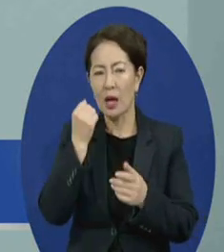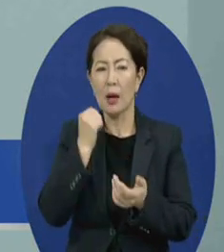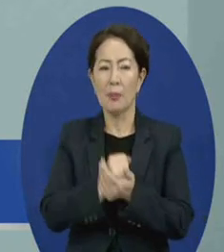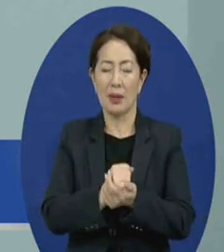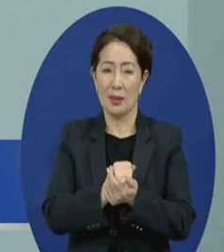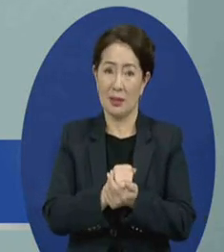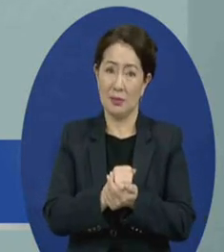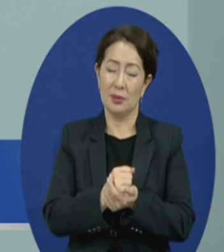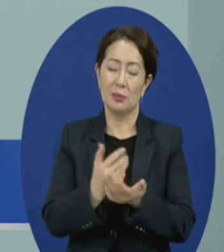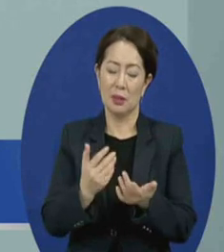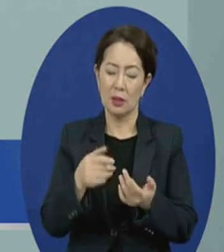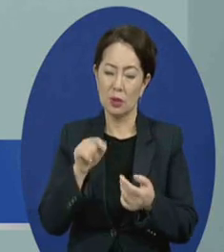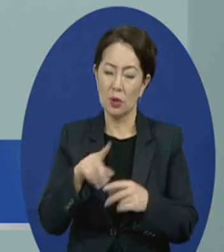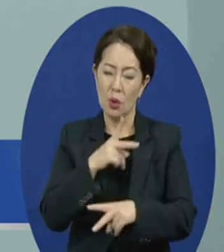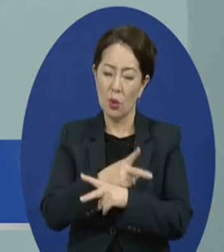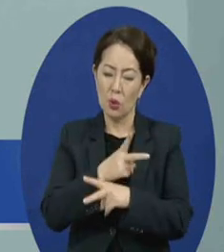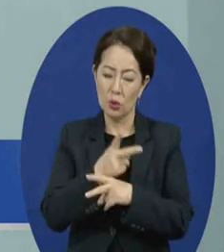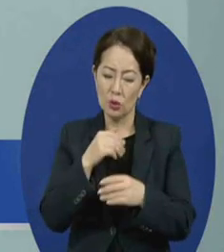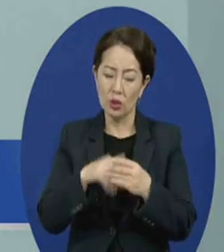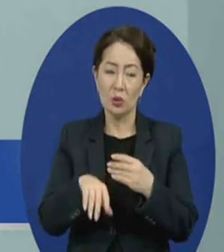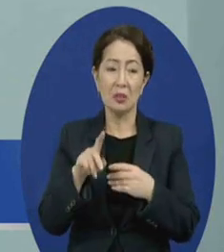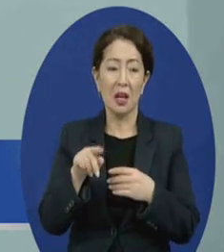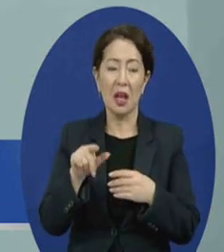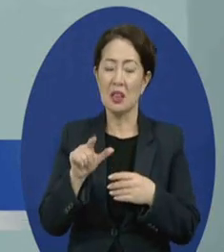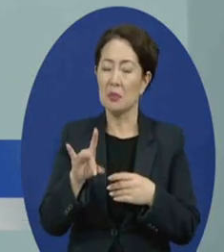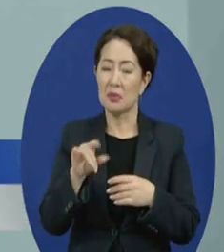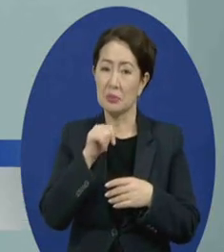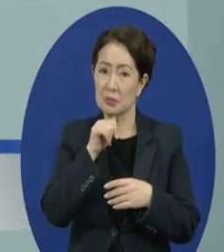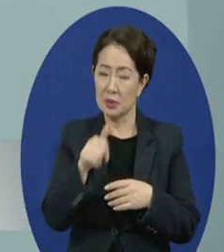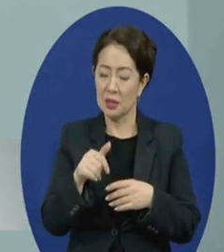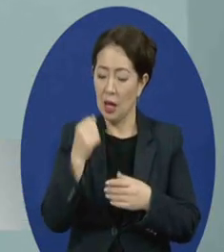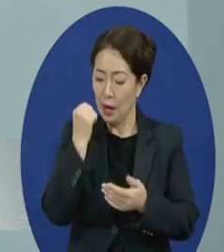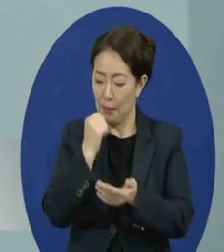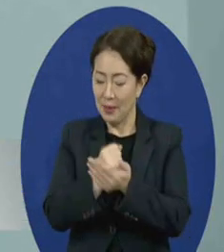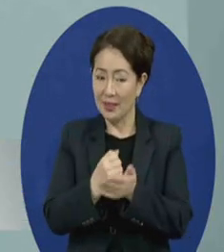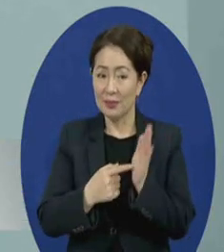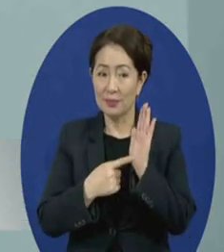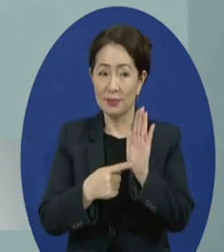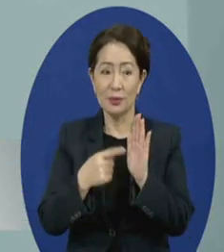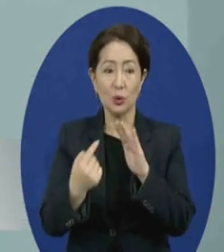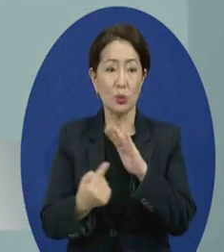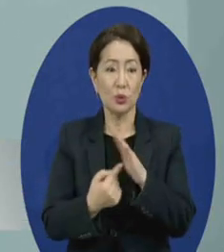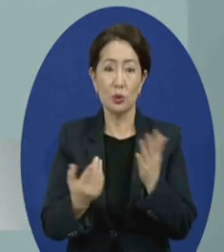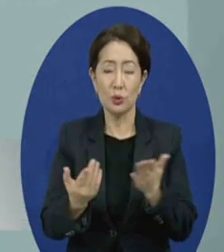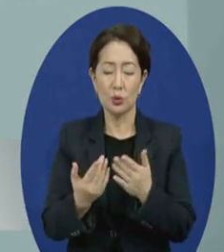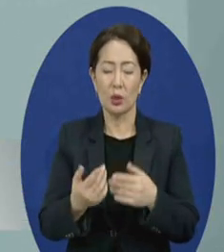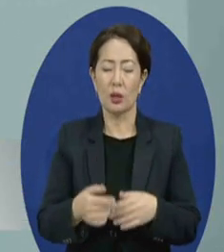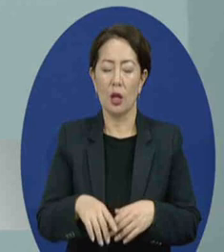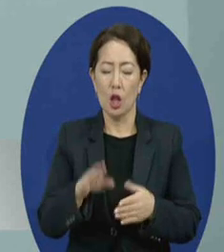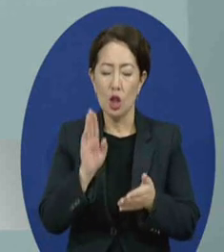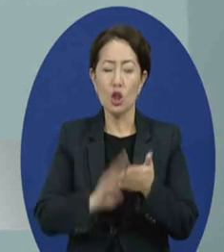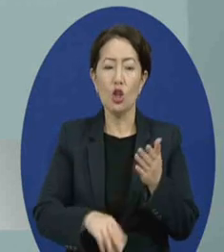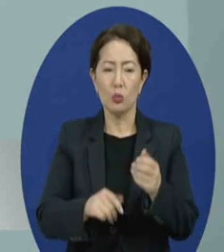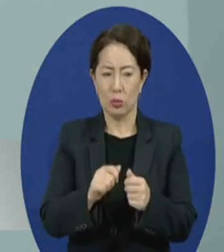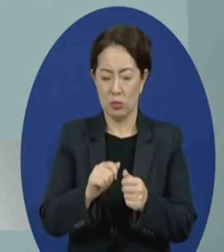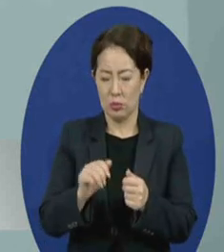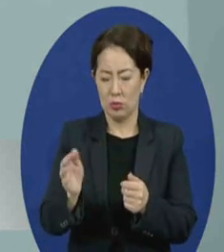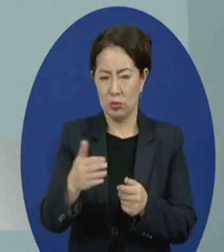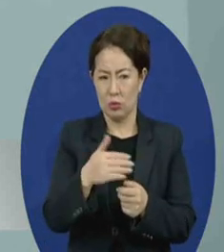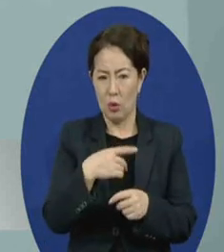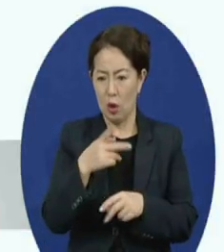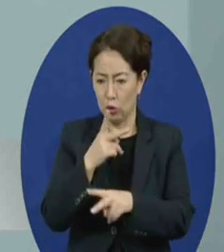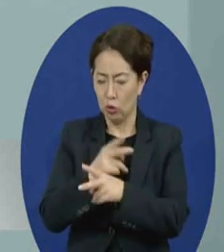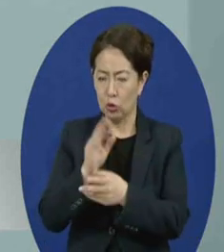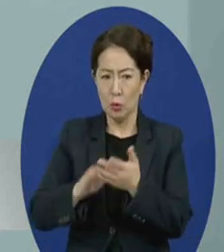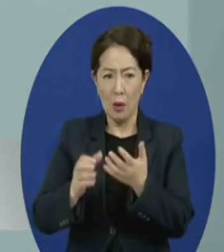батламжийг гаргаад байна. Энэ бол хууль заасан хэлбэр бол ерөөс юм биш. Батламжийг гарах үндслээ юу гэж тайлбарлаж байгаа нөхөр төлбөр хурамчийн тухай хуулиар төлбөр